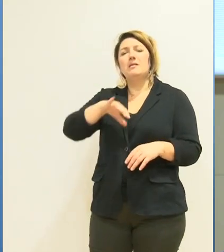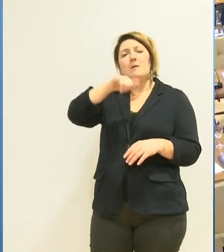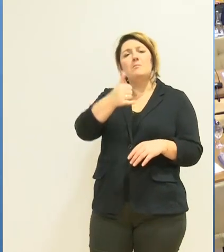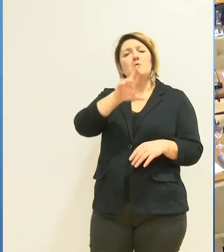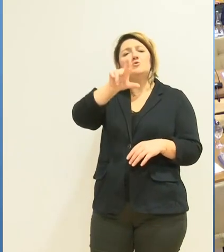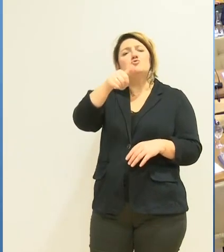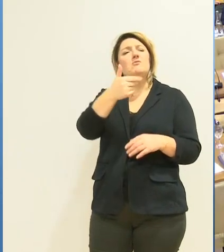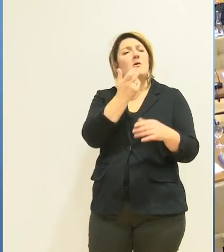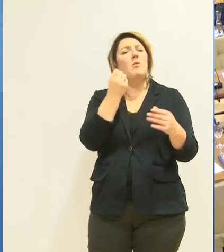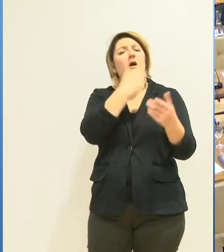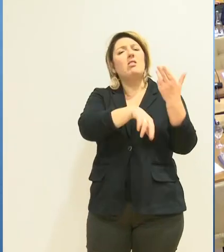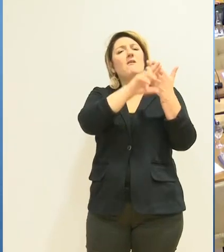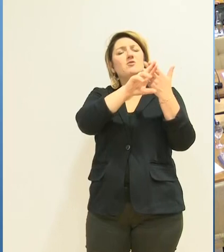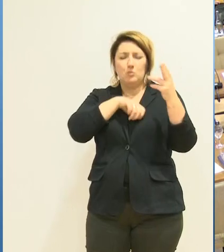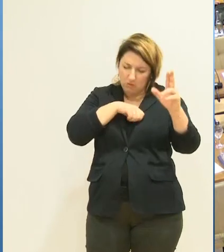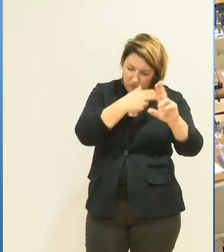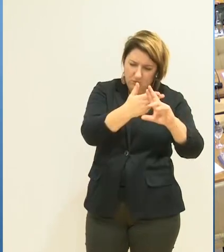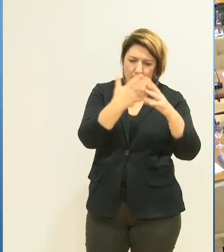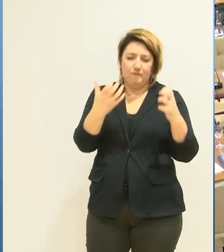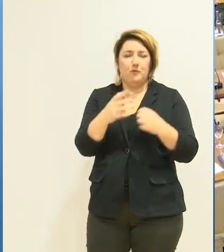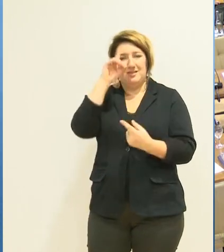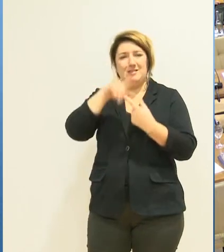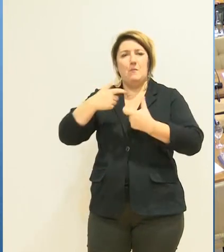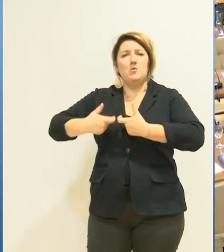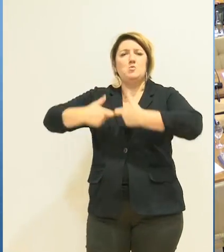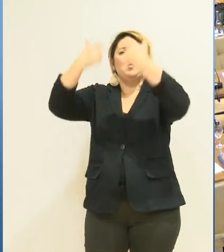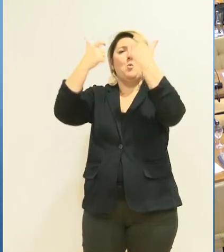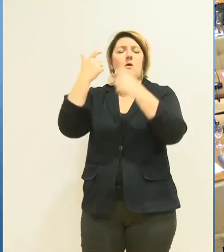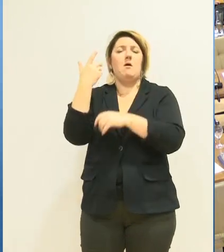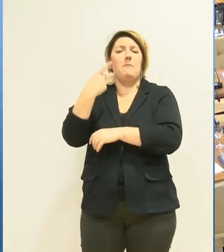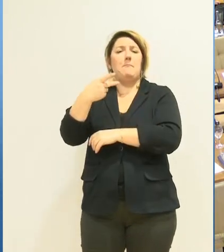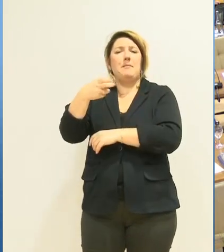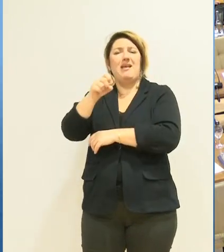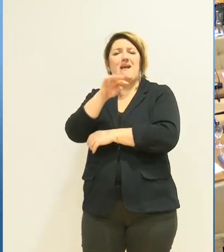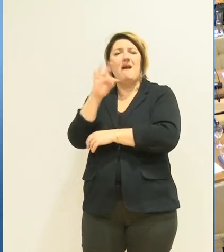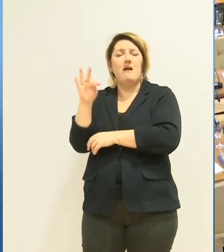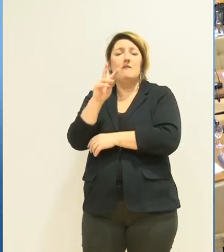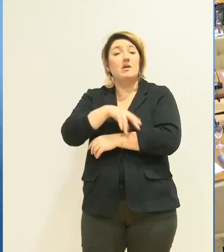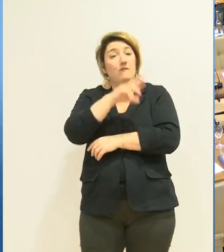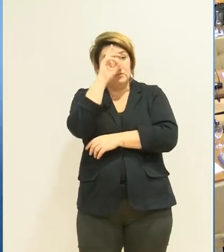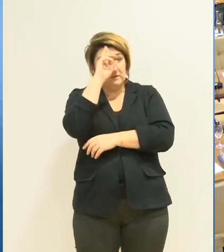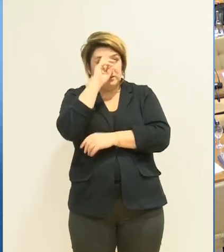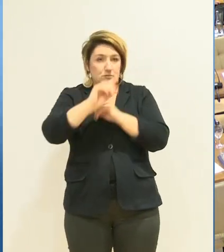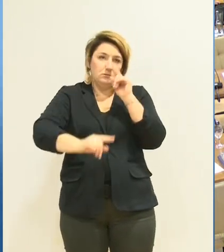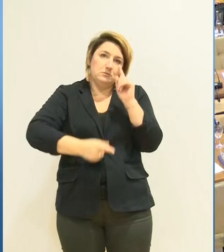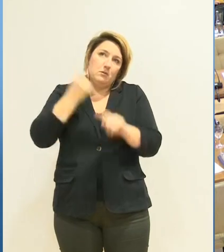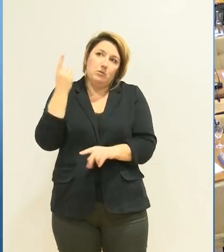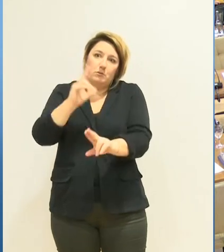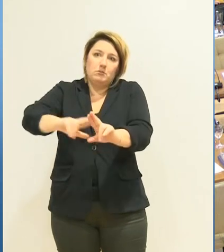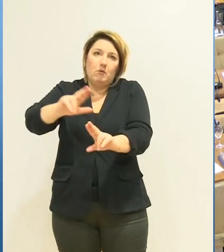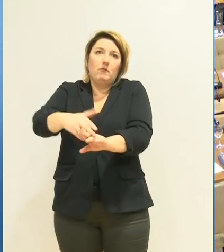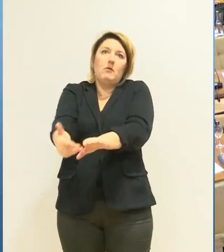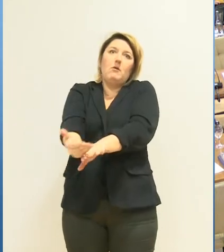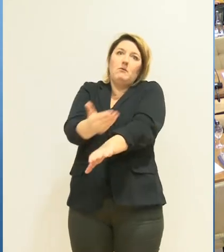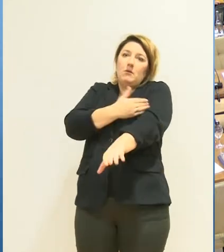le la tour perret alors vous avez raison on a tout intérêt à faire des travaux avant en fin d études avant de faire des travaux